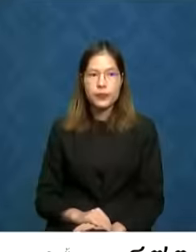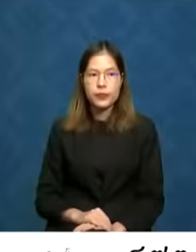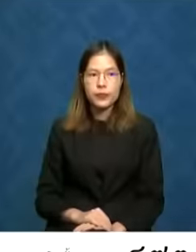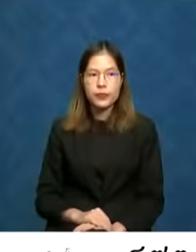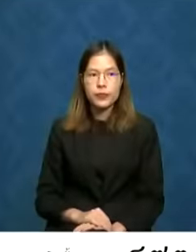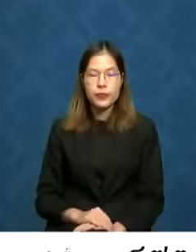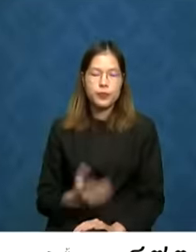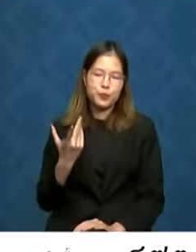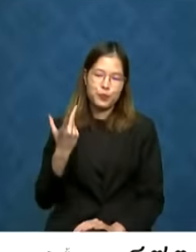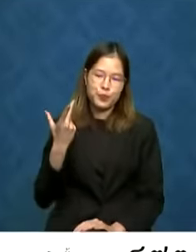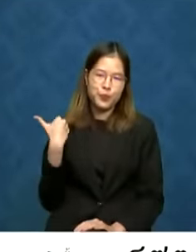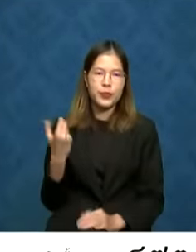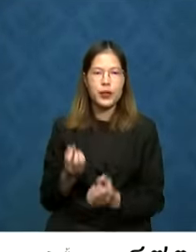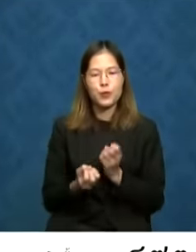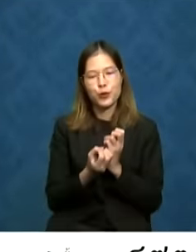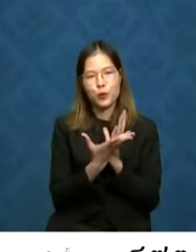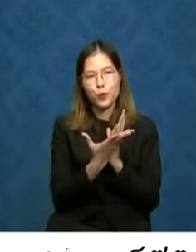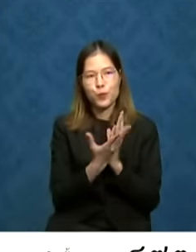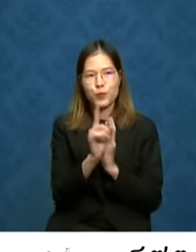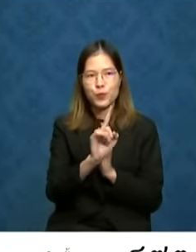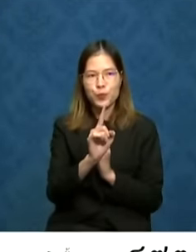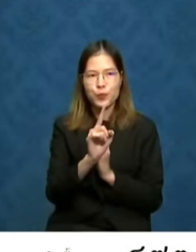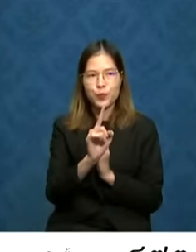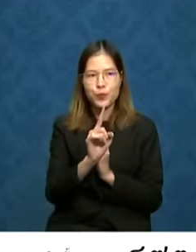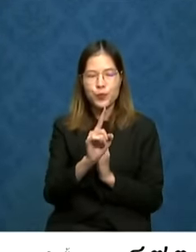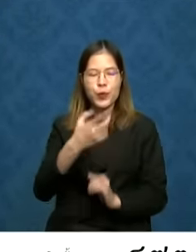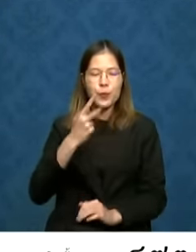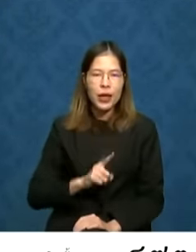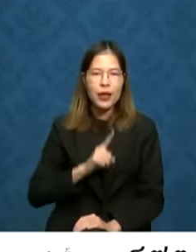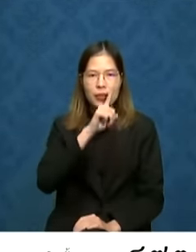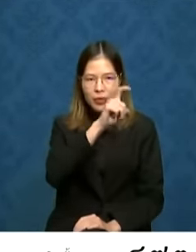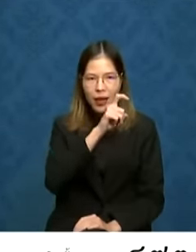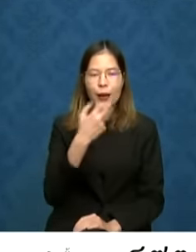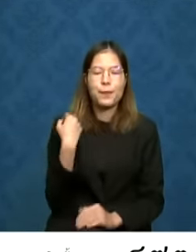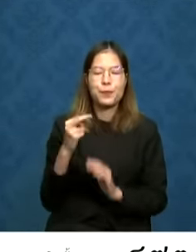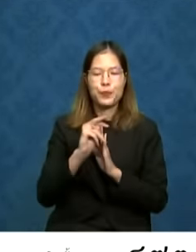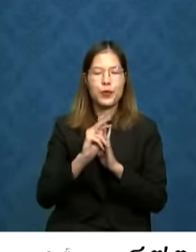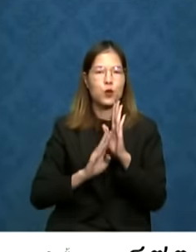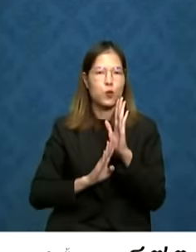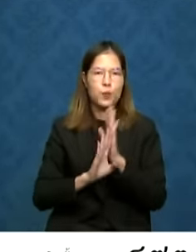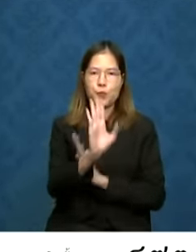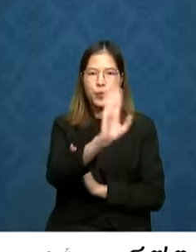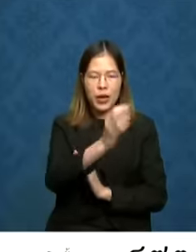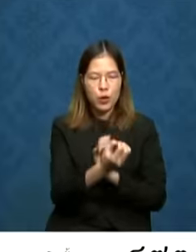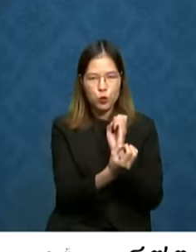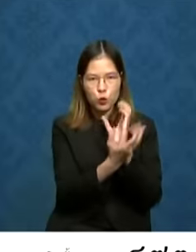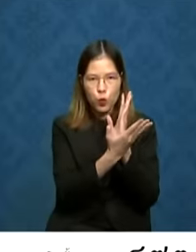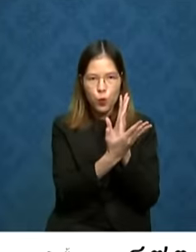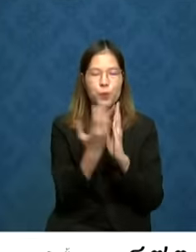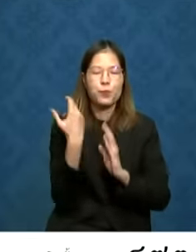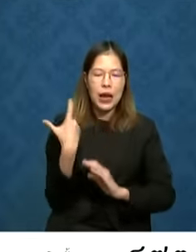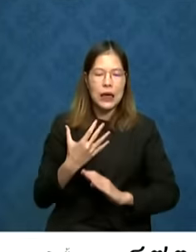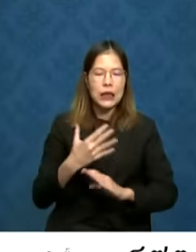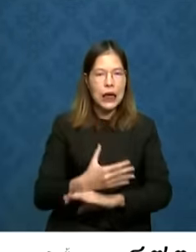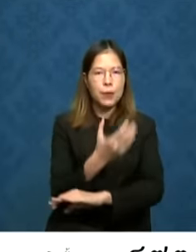ไปทังไม่ใช่ถามในรัฒนากองเชิงโรบายด้ซ้ำ้นงไปถึพัการเมือง